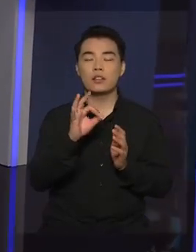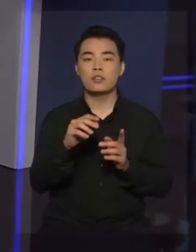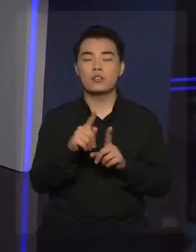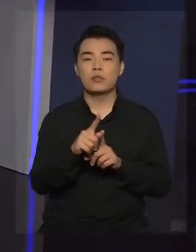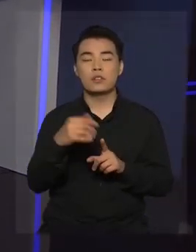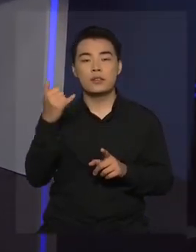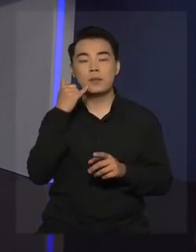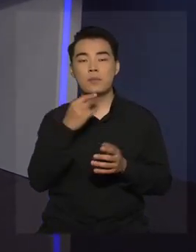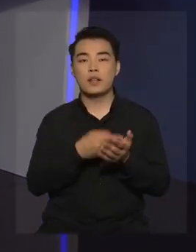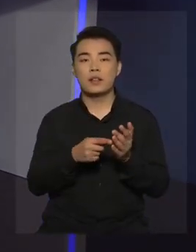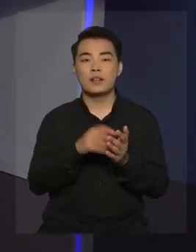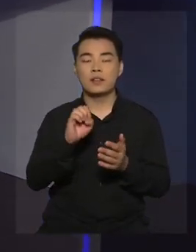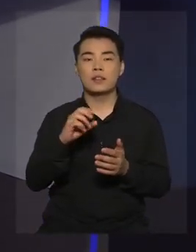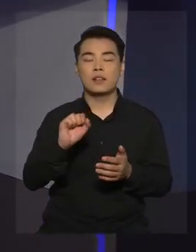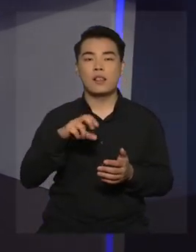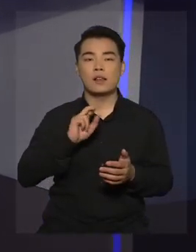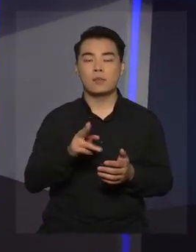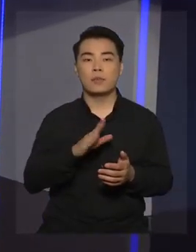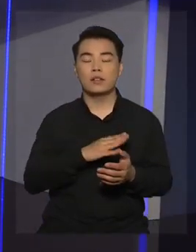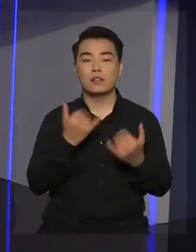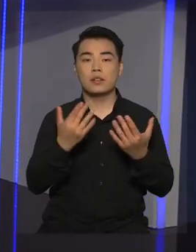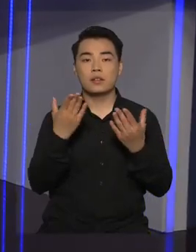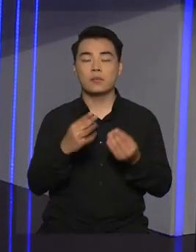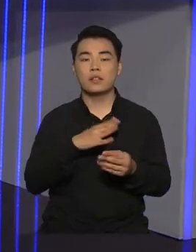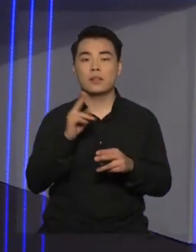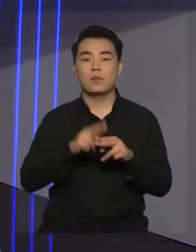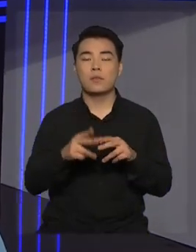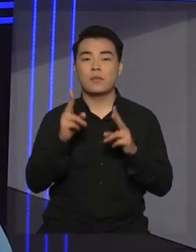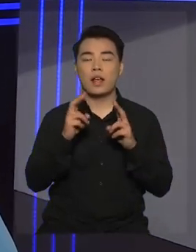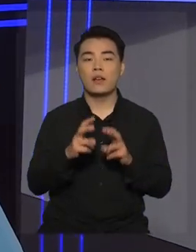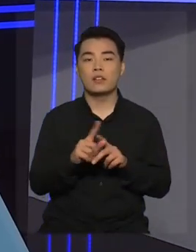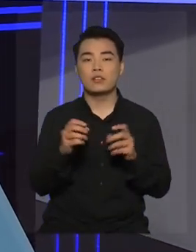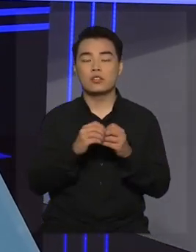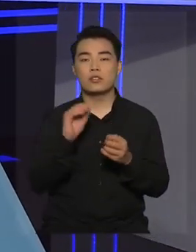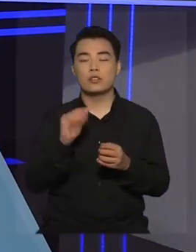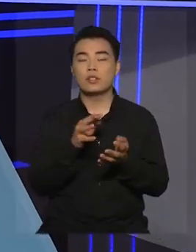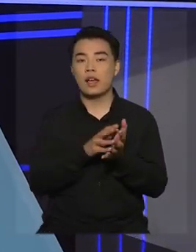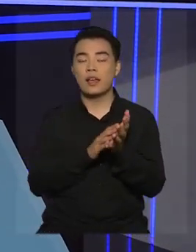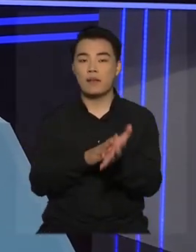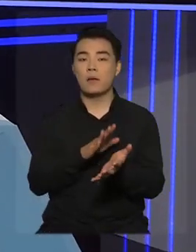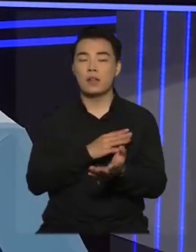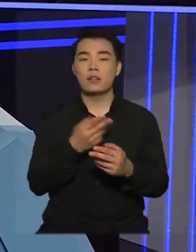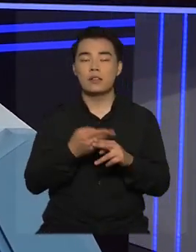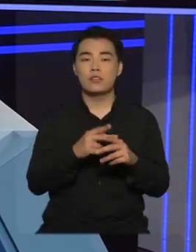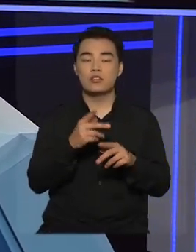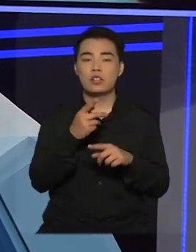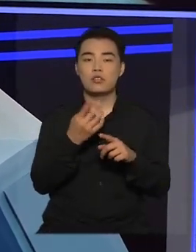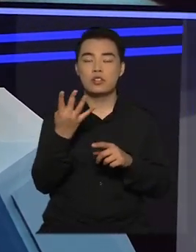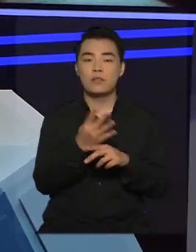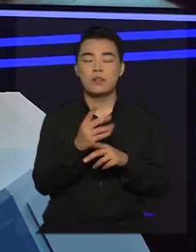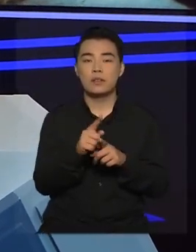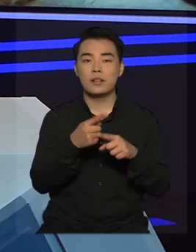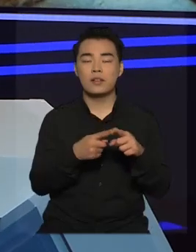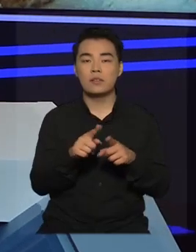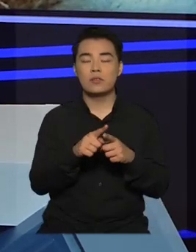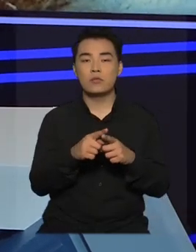мобильное приложение ЕСАЛЫК. На сегодняшний день завершена проверка свыше 10 000 заявок, из которых только четверть соответствует